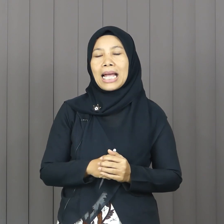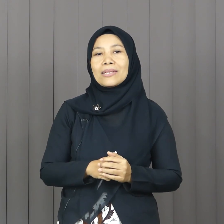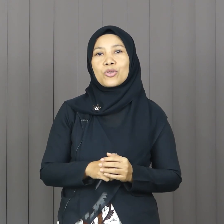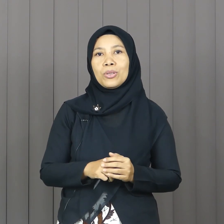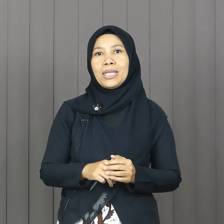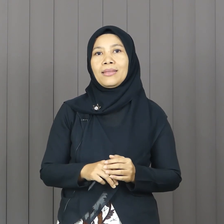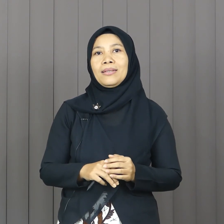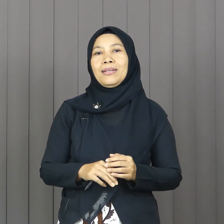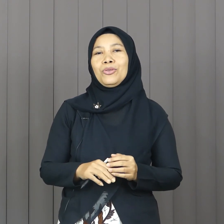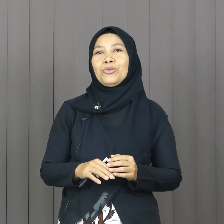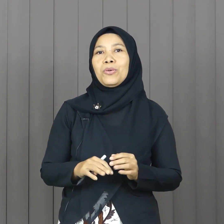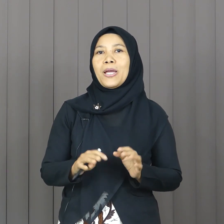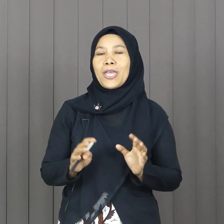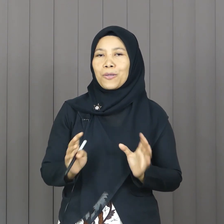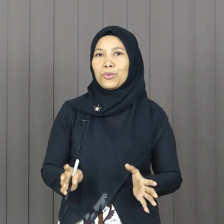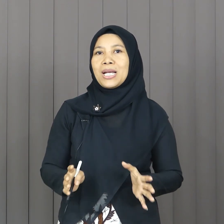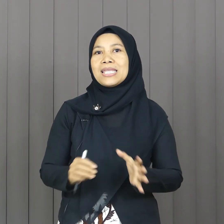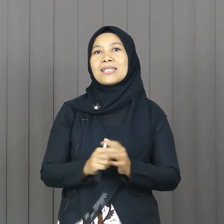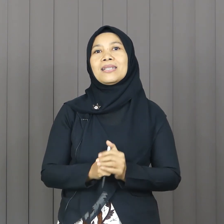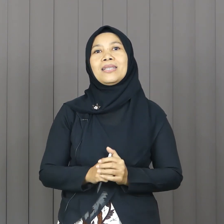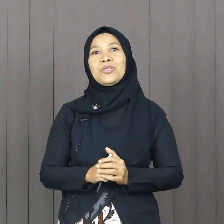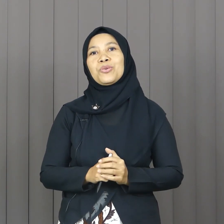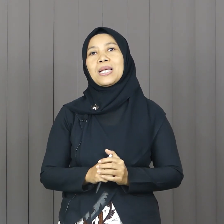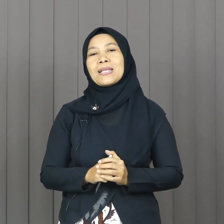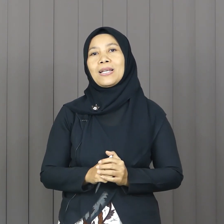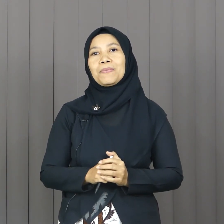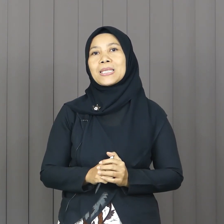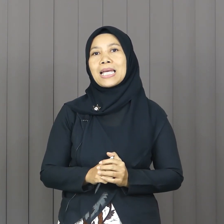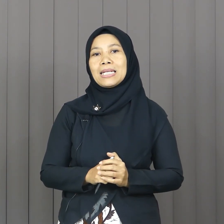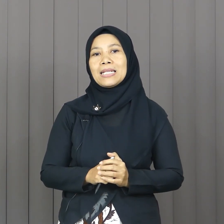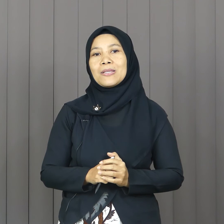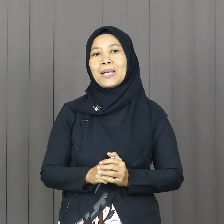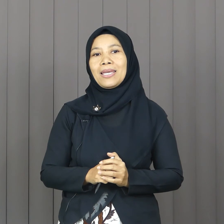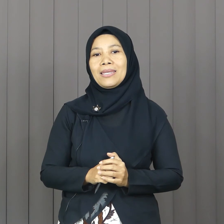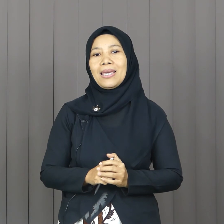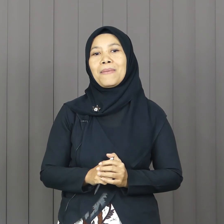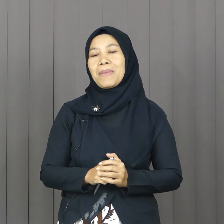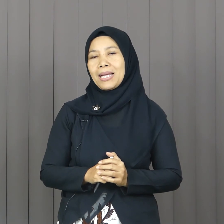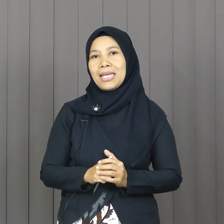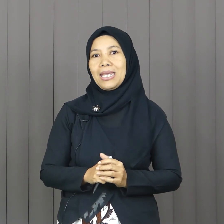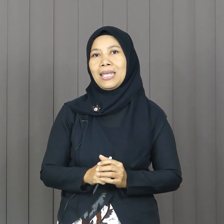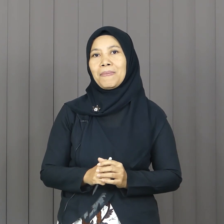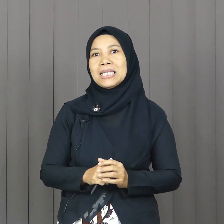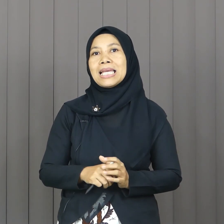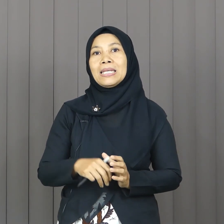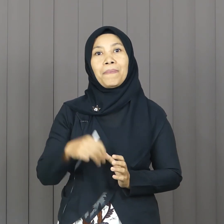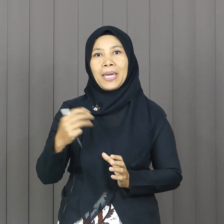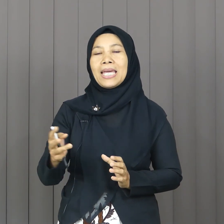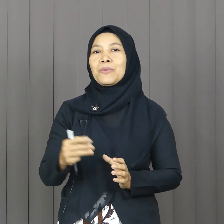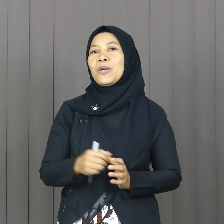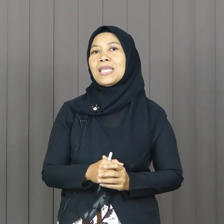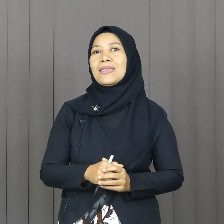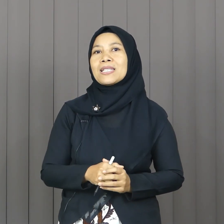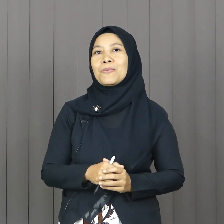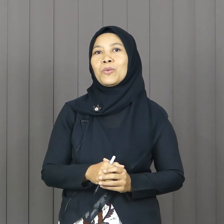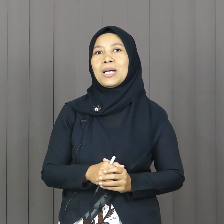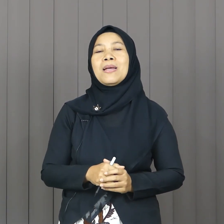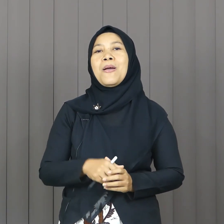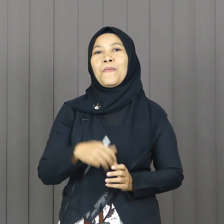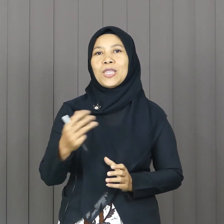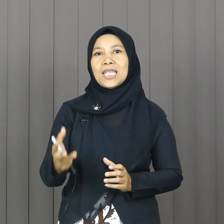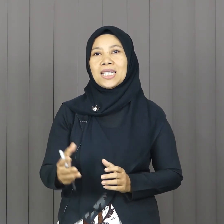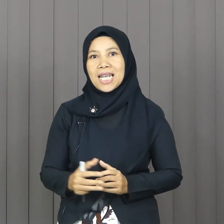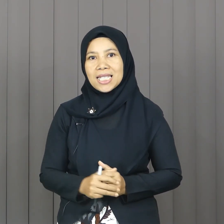menjadi sangat sulit untuk bayar bunganya sendiri, juga sangat besar dan sebagainya. Maka ini menjadi PR buat kita